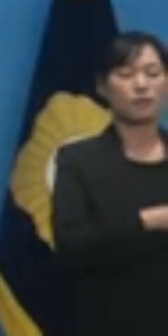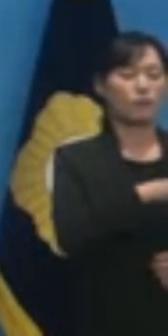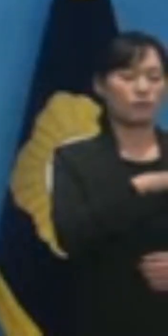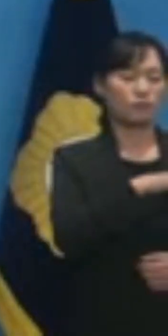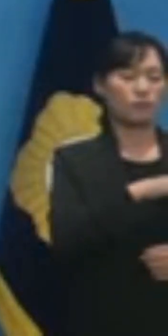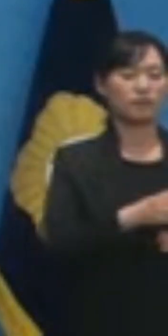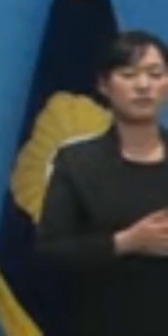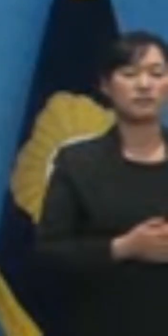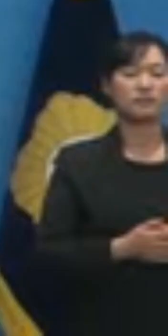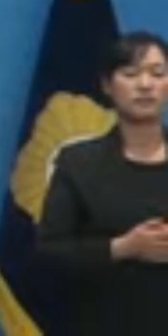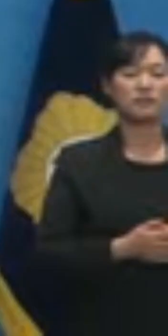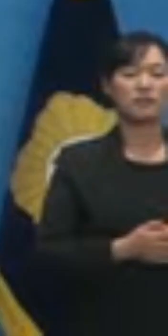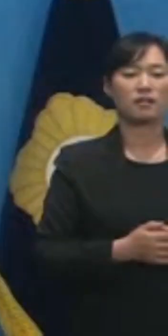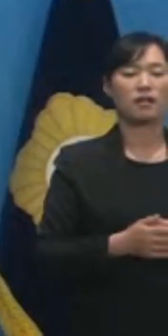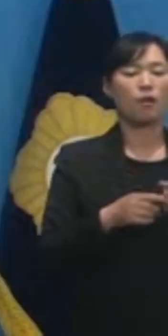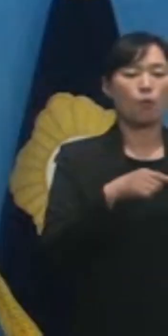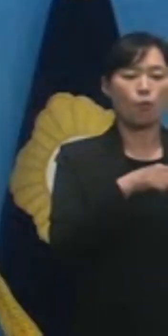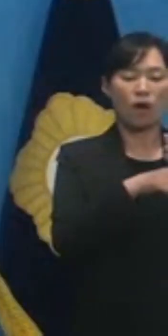과학기술정보통신위원이자